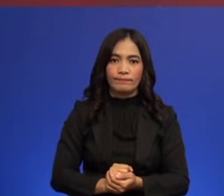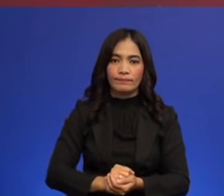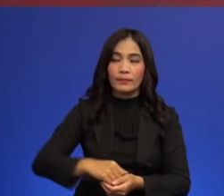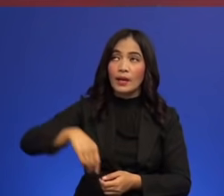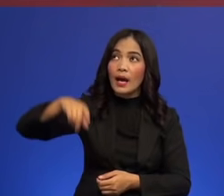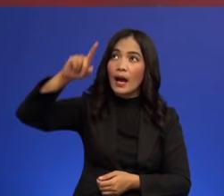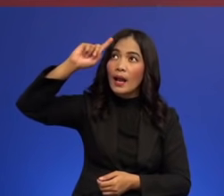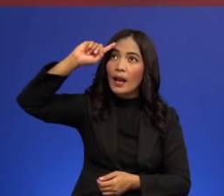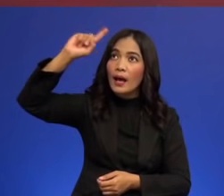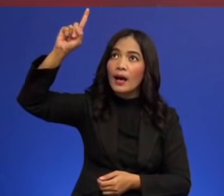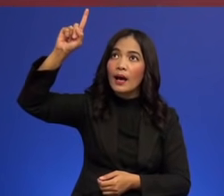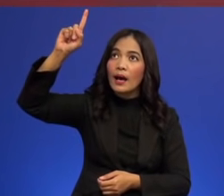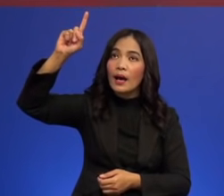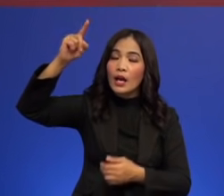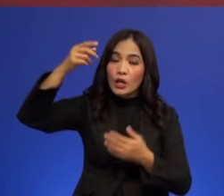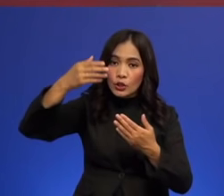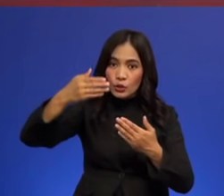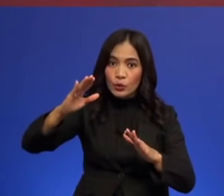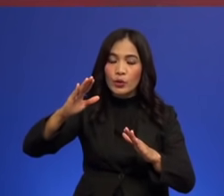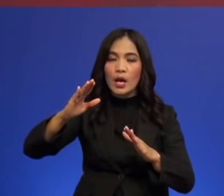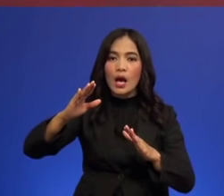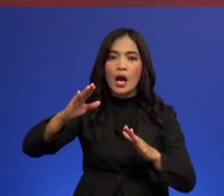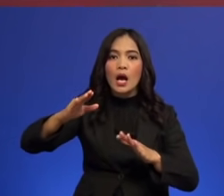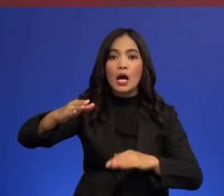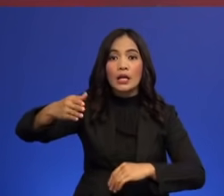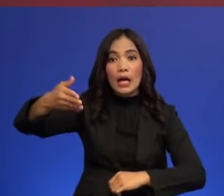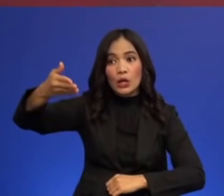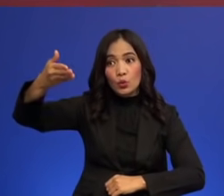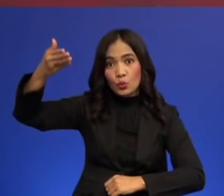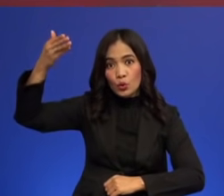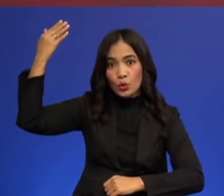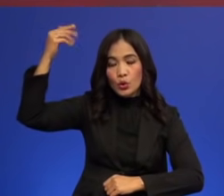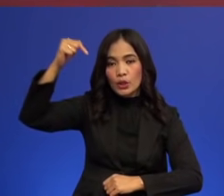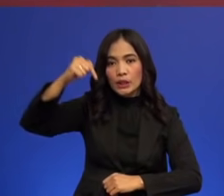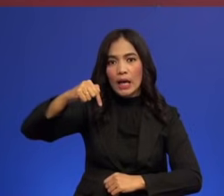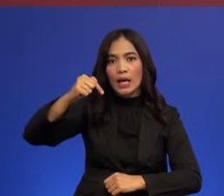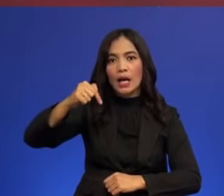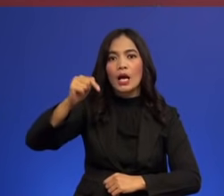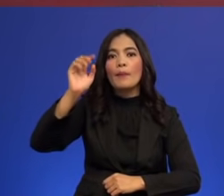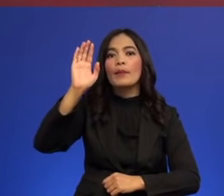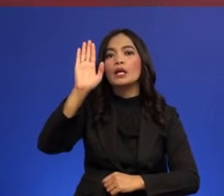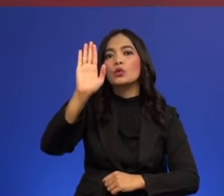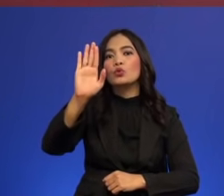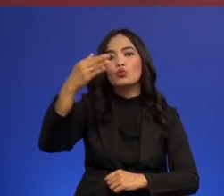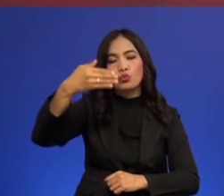Allah sudah ada dari kekal sampai kekal.